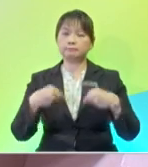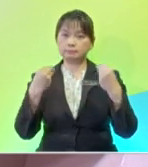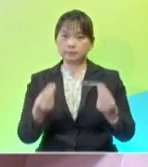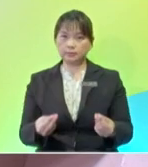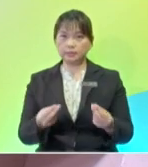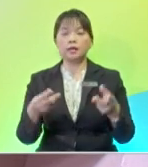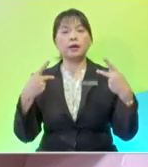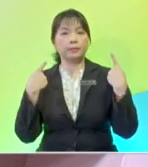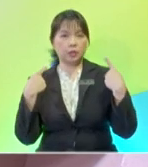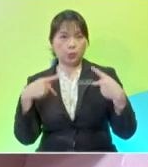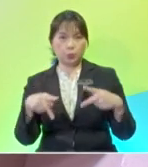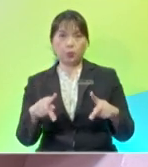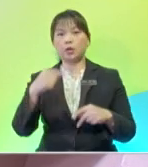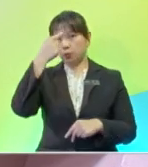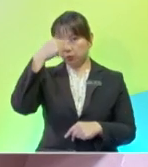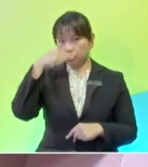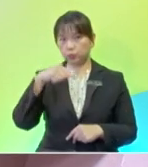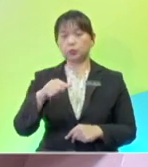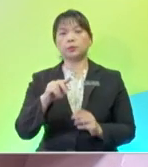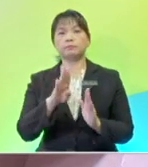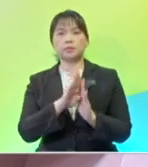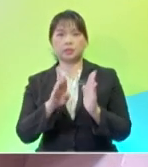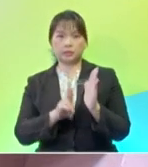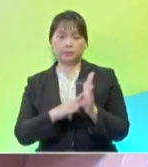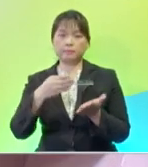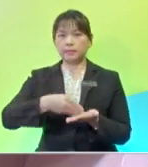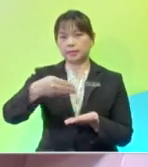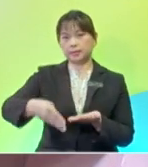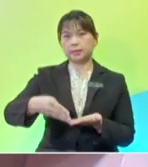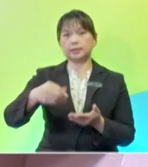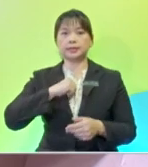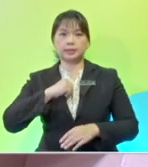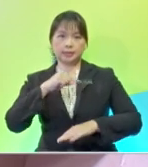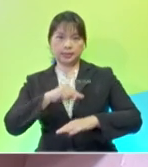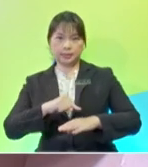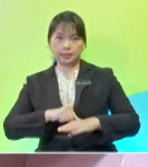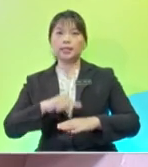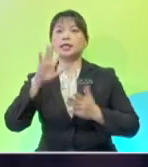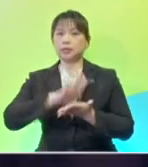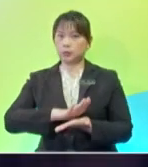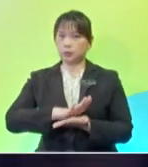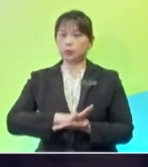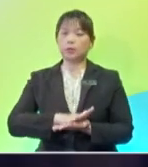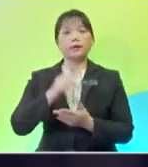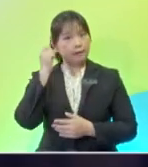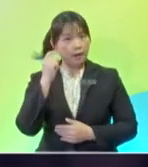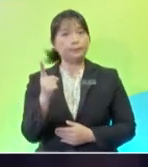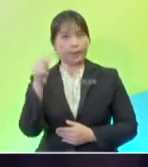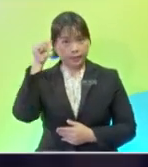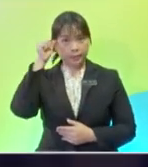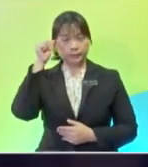peluang untuk berbelanja sendiri di sekolah boleh paham tak paham